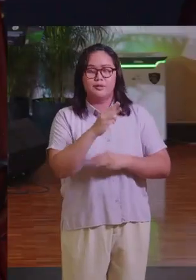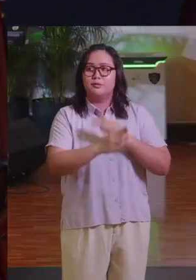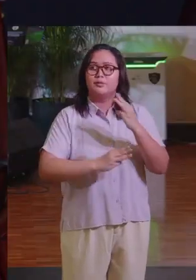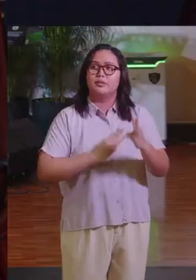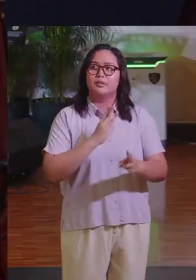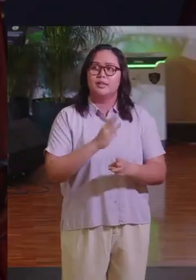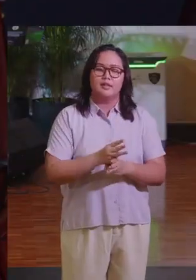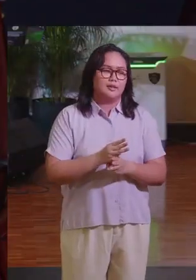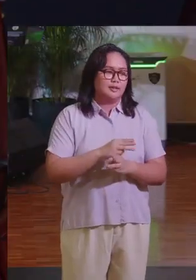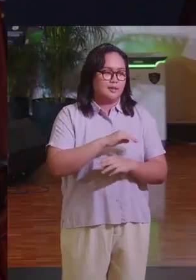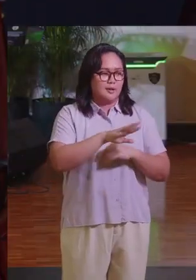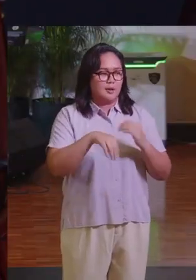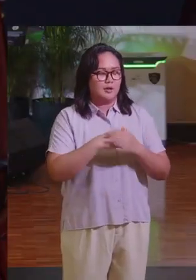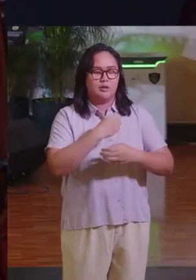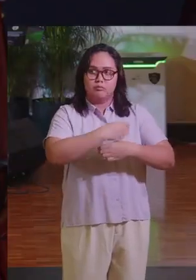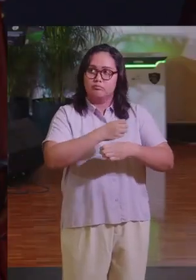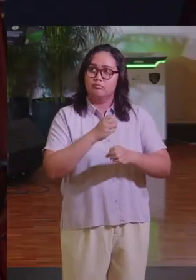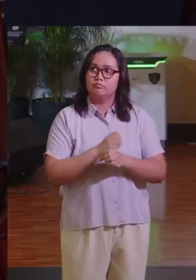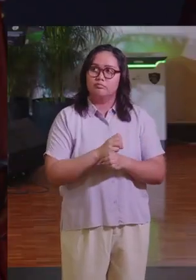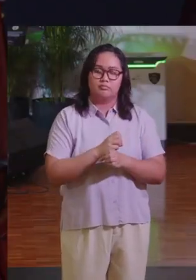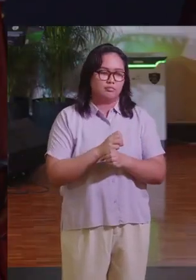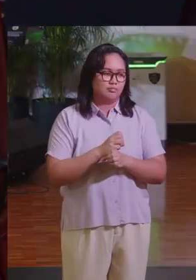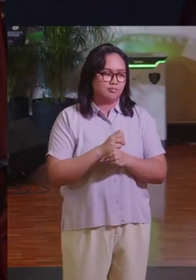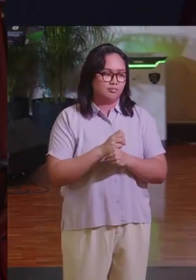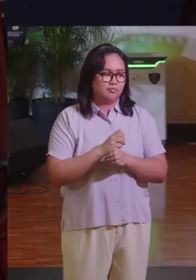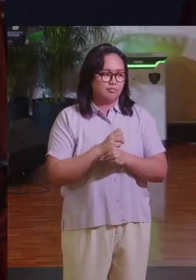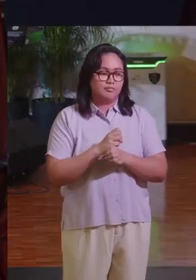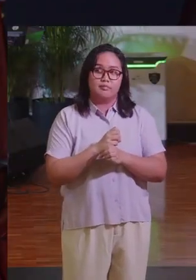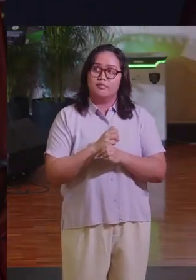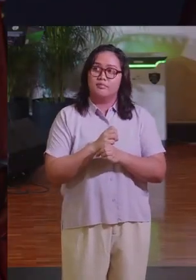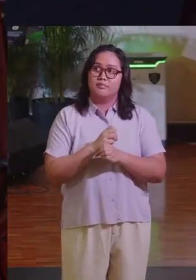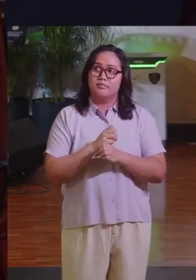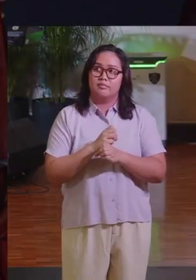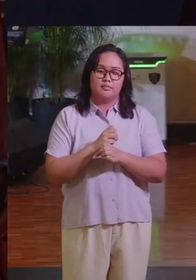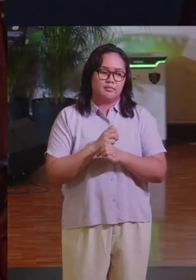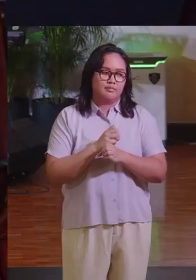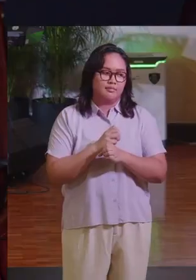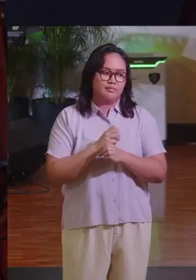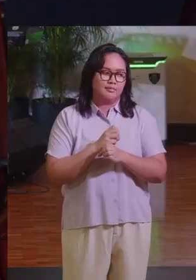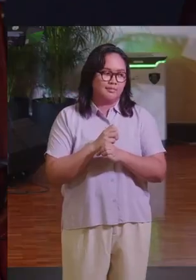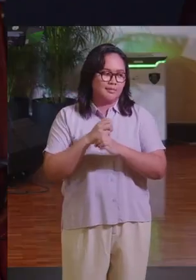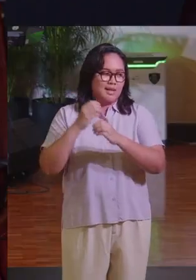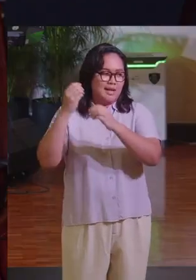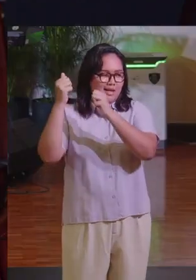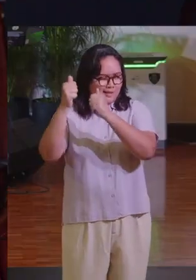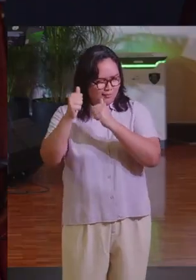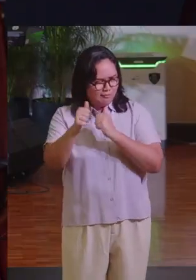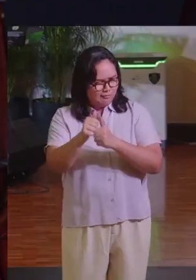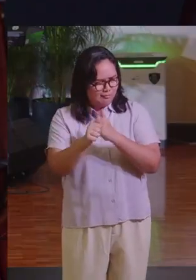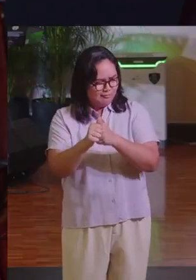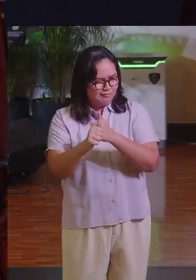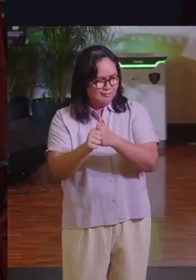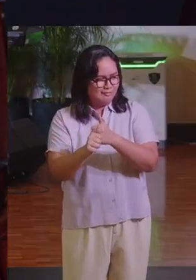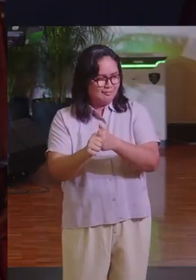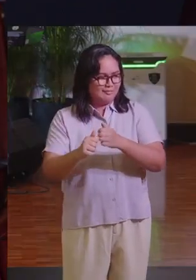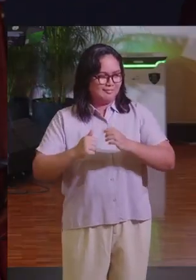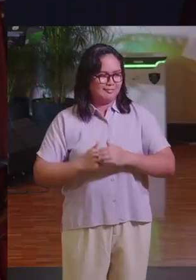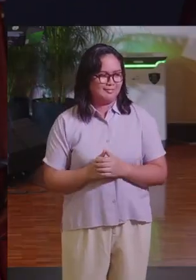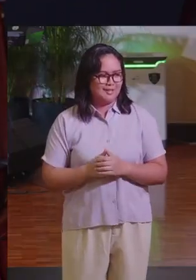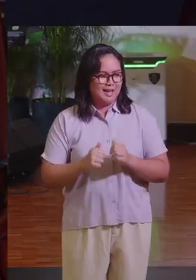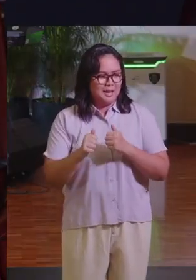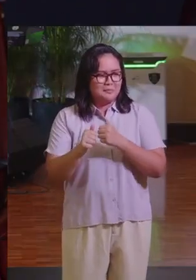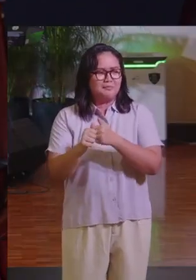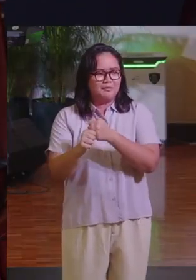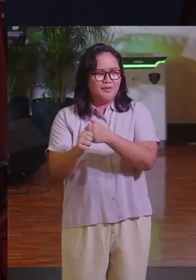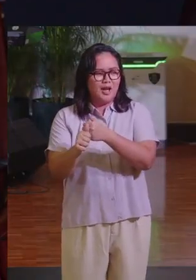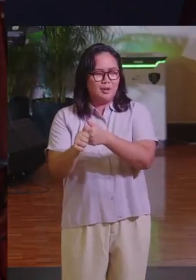nilalang, ay naglunsad ng isang pagtugis, sabihin na natin. Parang tugis ng kriminal ang dating, ano?